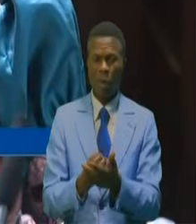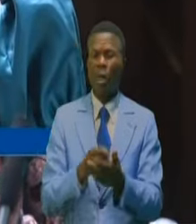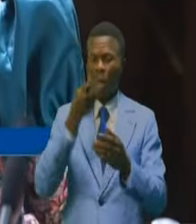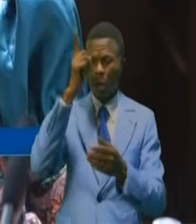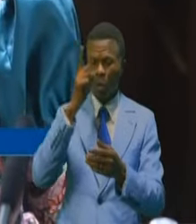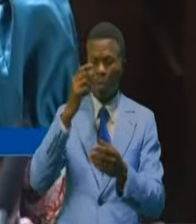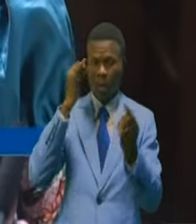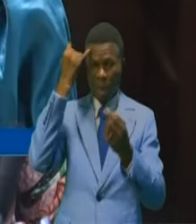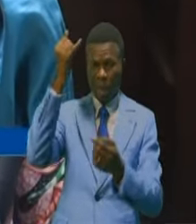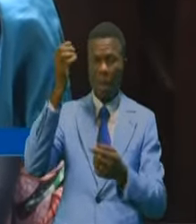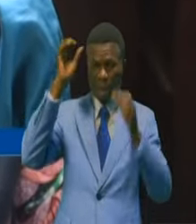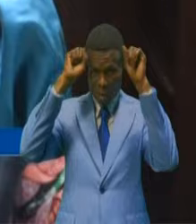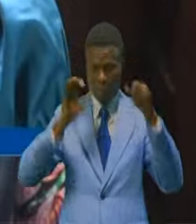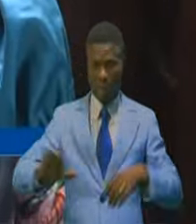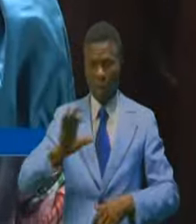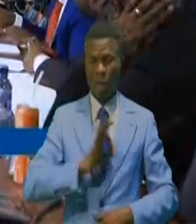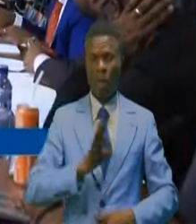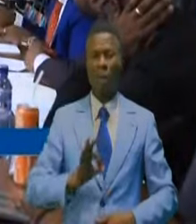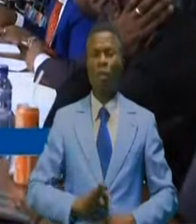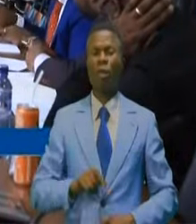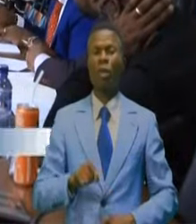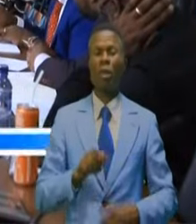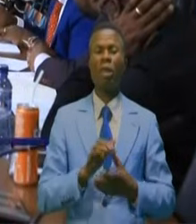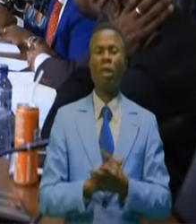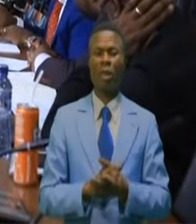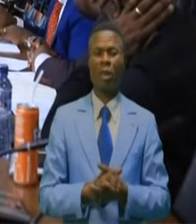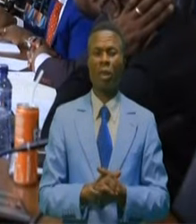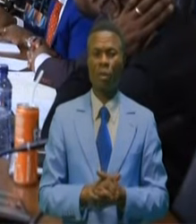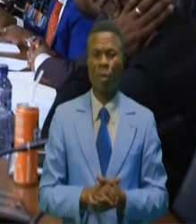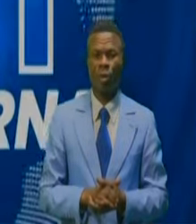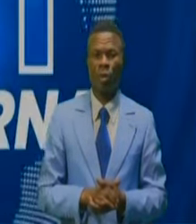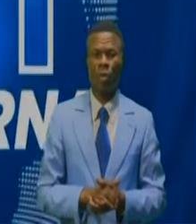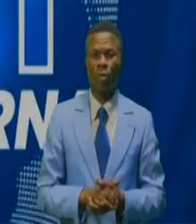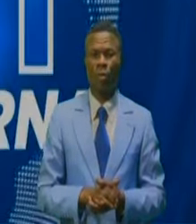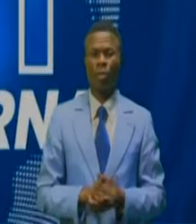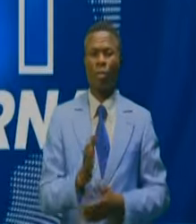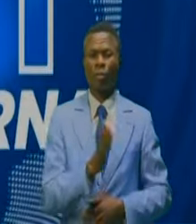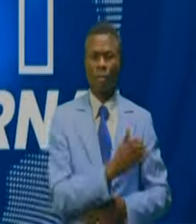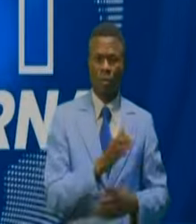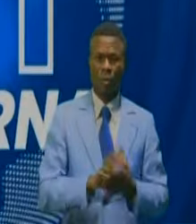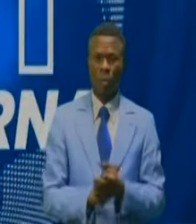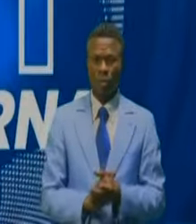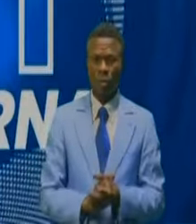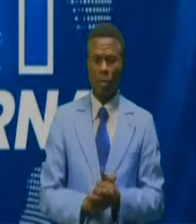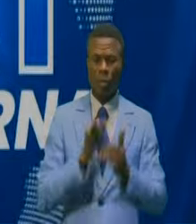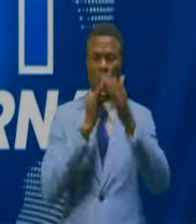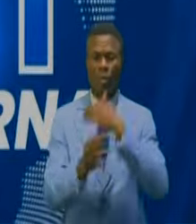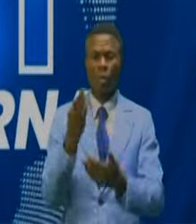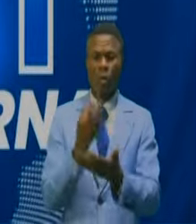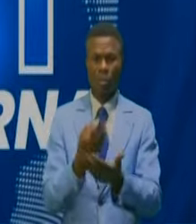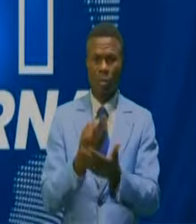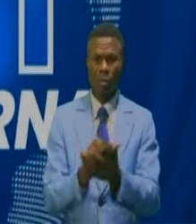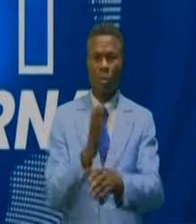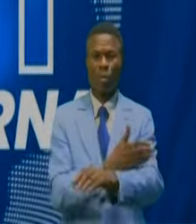de bataille du président de la République, Félix Antoine Tshisekedi Tshilombo. Et comment l'inclusion financière peut